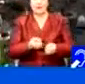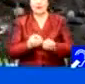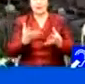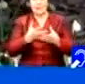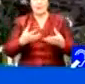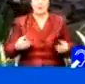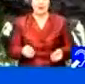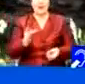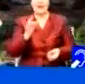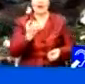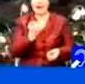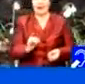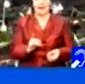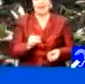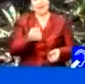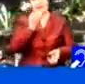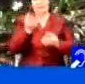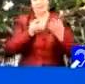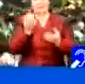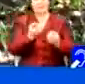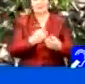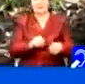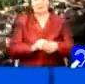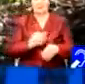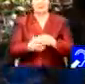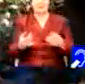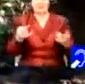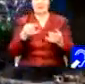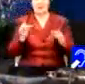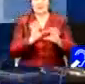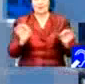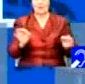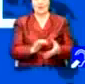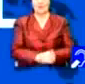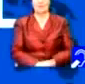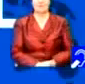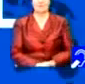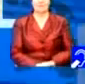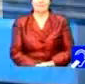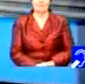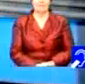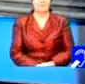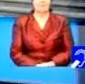primăvară raiul ghioceilor. Mai multe imagini de basm vedeți mai târziu în Telejurnal.